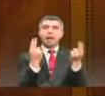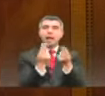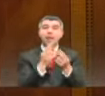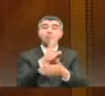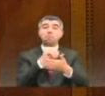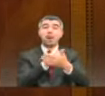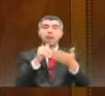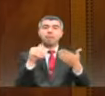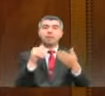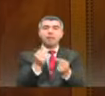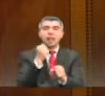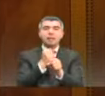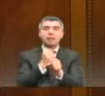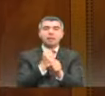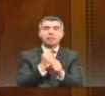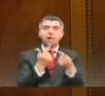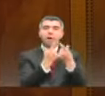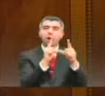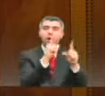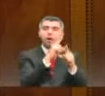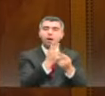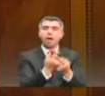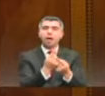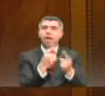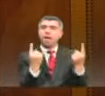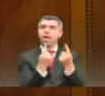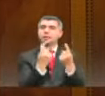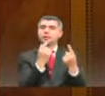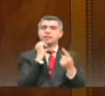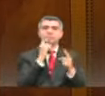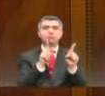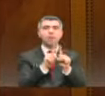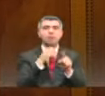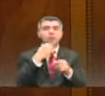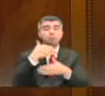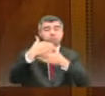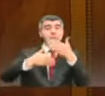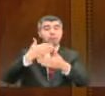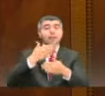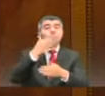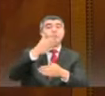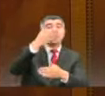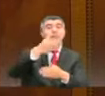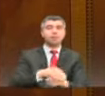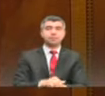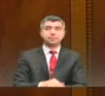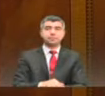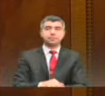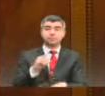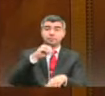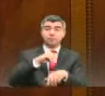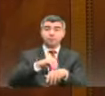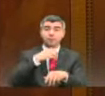عمل ملائم مع الاهتمام بالمحافظة على الهوية الوطنية للأجيال الناشئة، إعطاء اهتمام